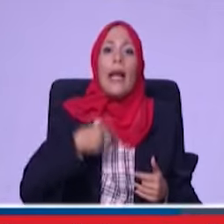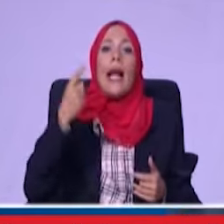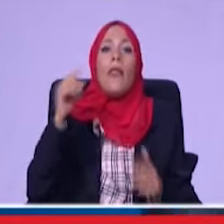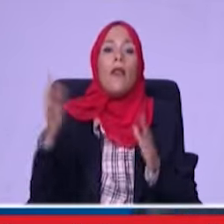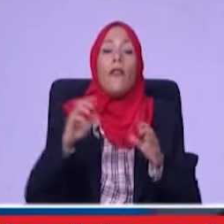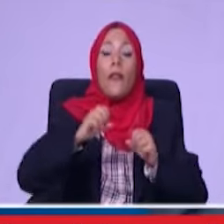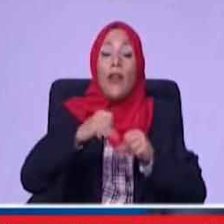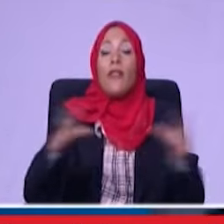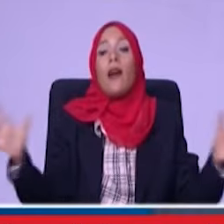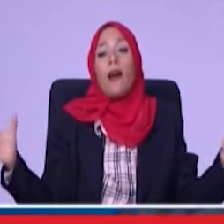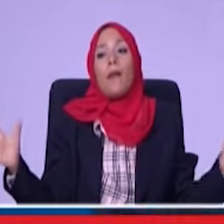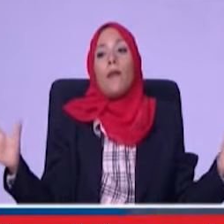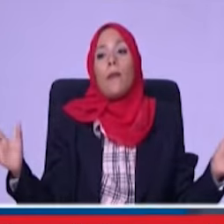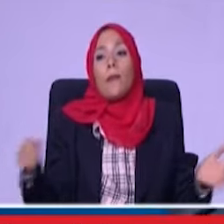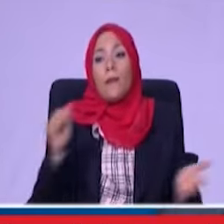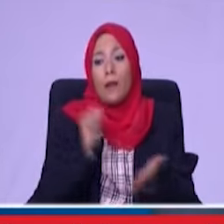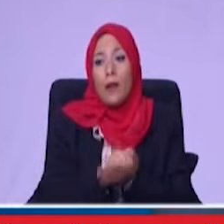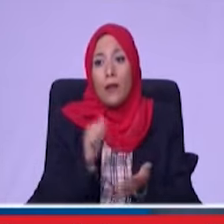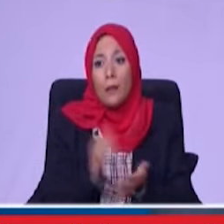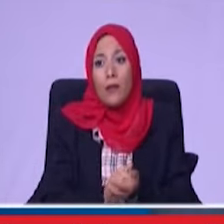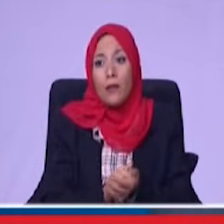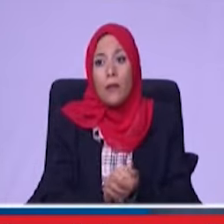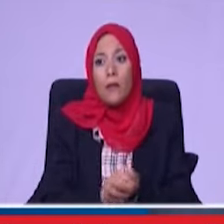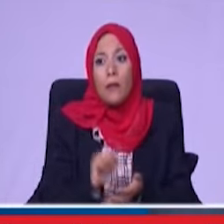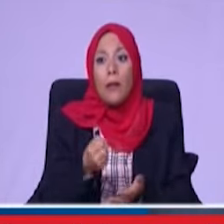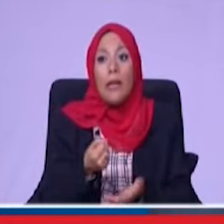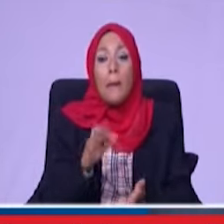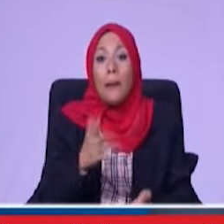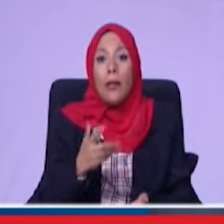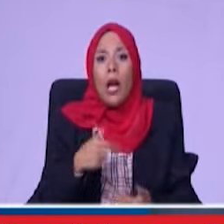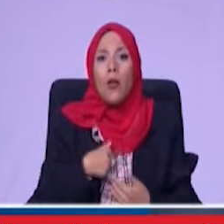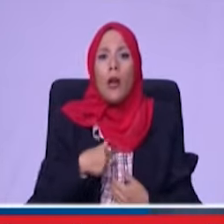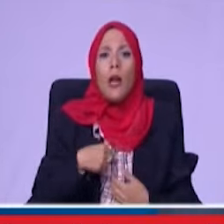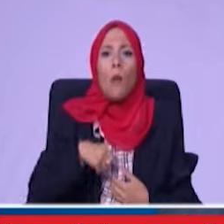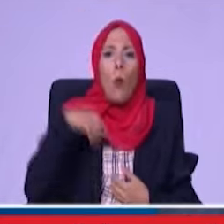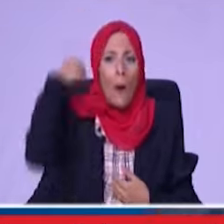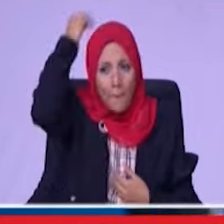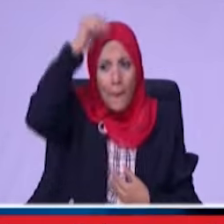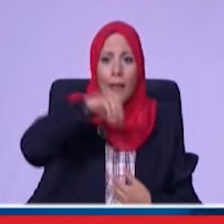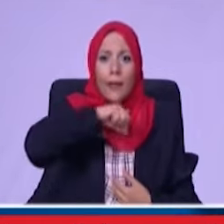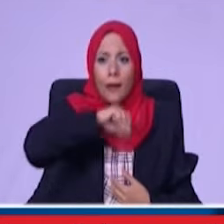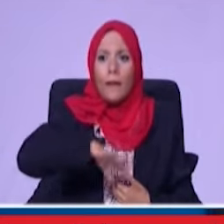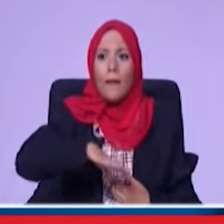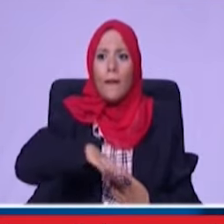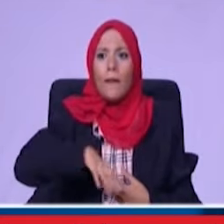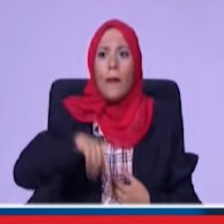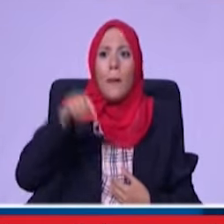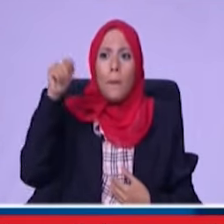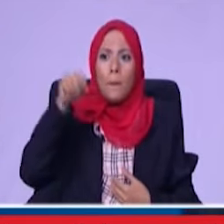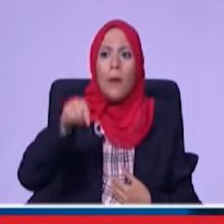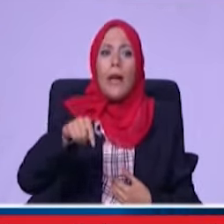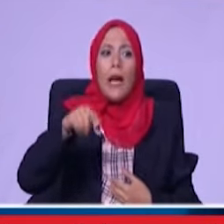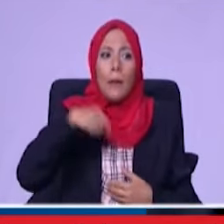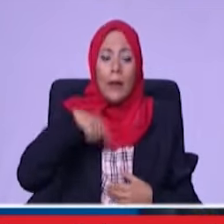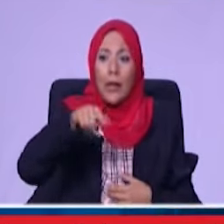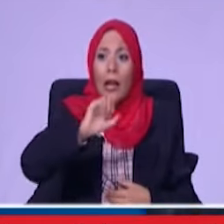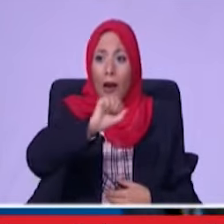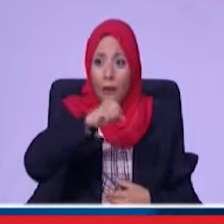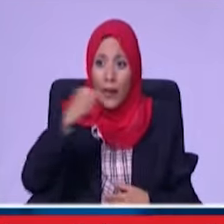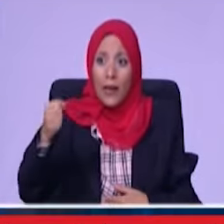لي، خبط على الباب يحرك الحلق، من يقول له؟ محمد. يقول له بك امرت الا